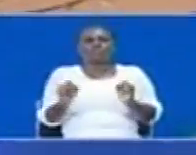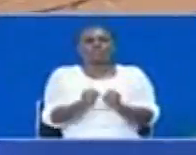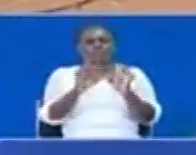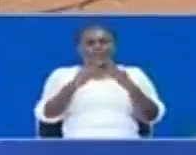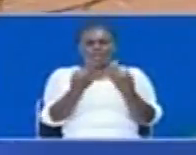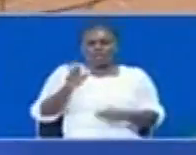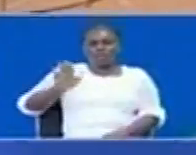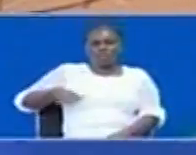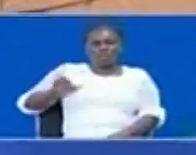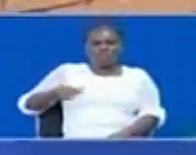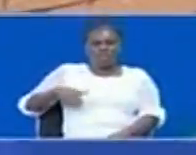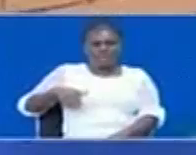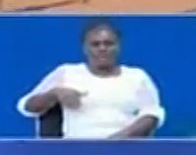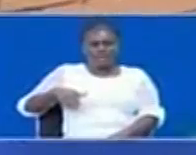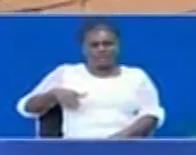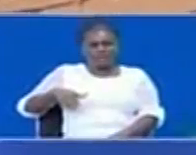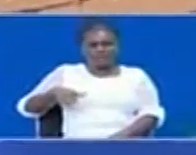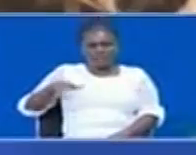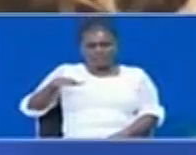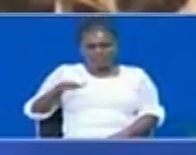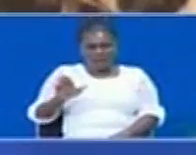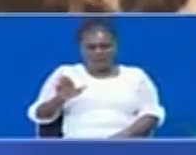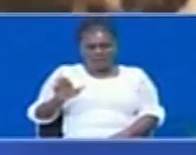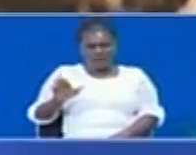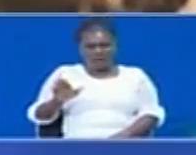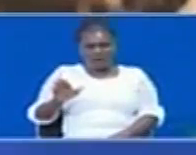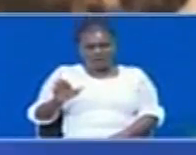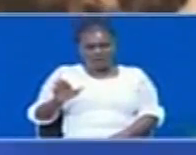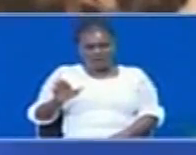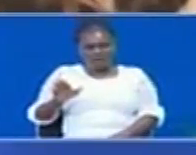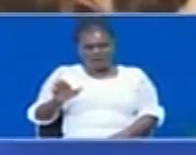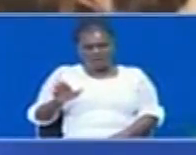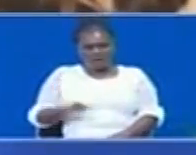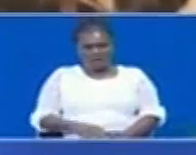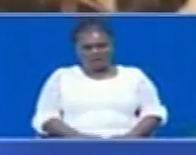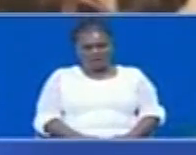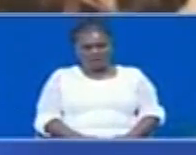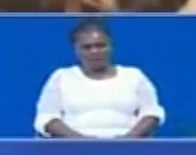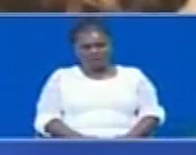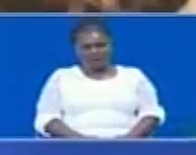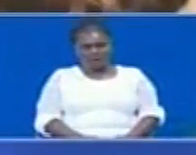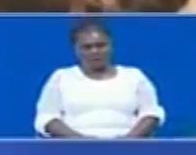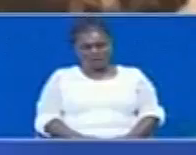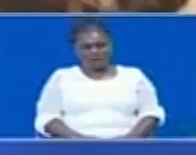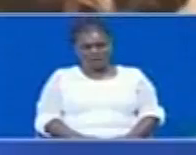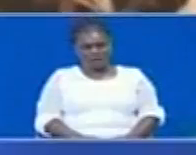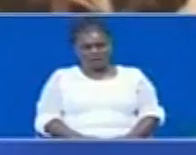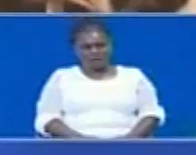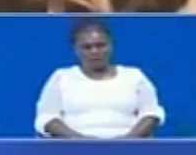Akina mama wakisalia bila mbele wala nyuma. Mahavnu biche sinahavna.